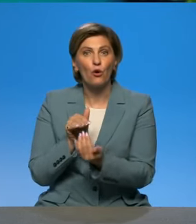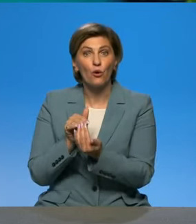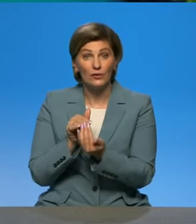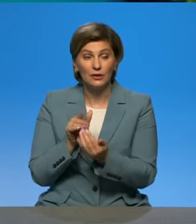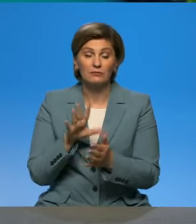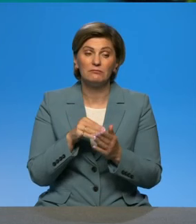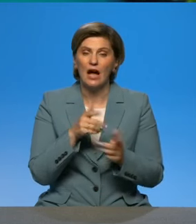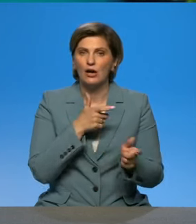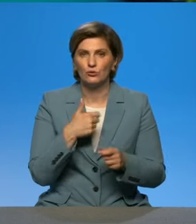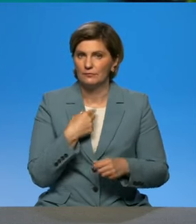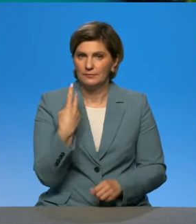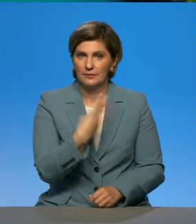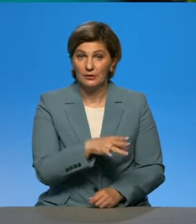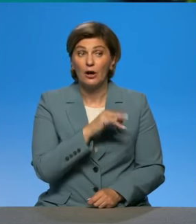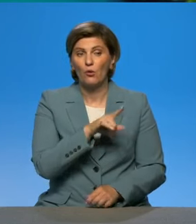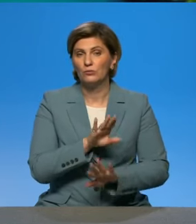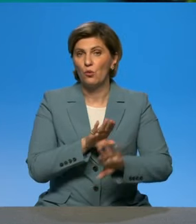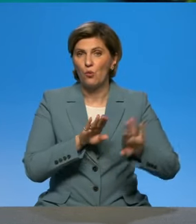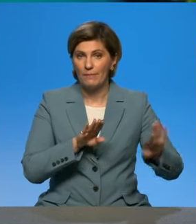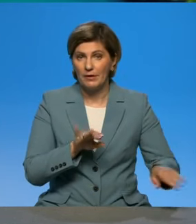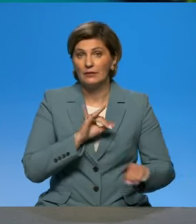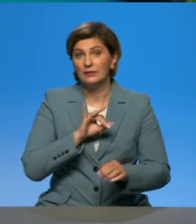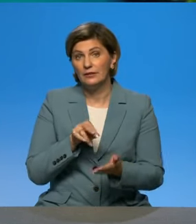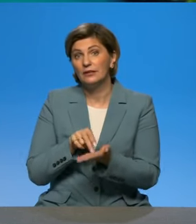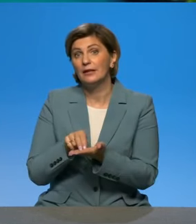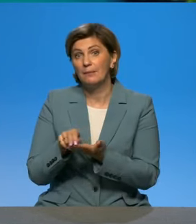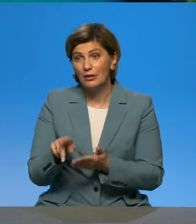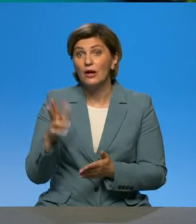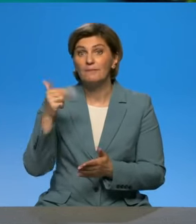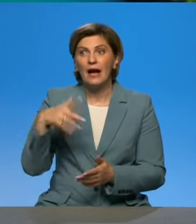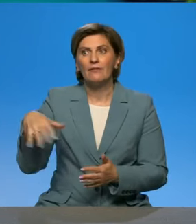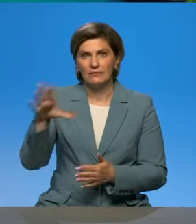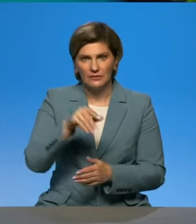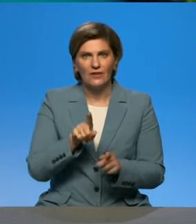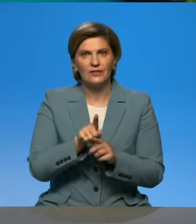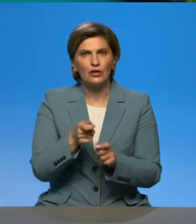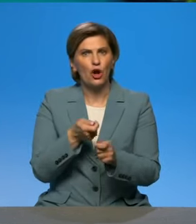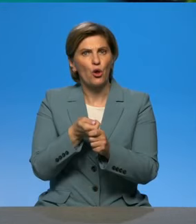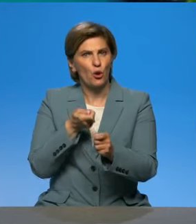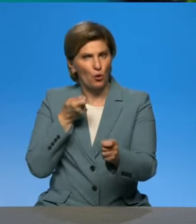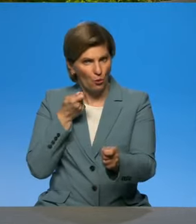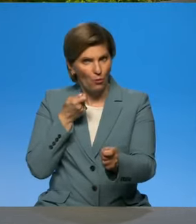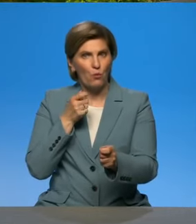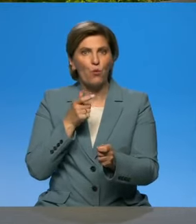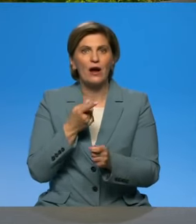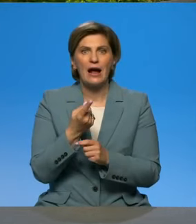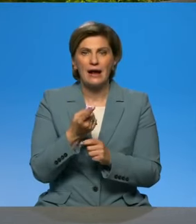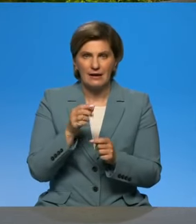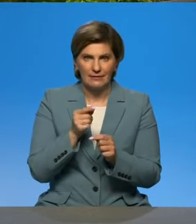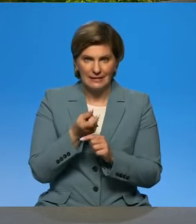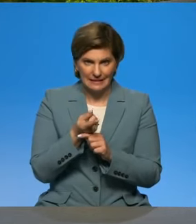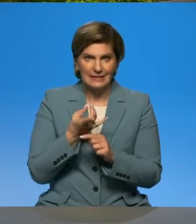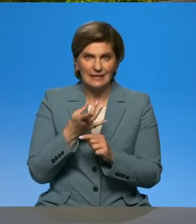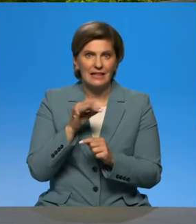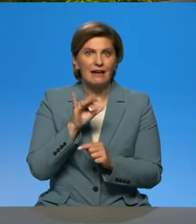Он его отложил и вошел в деревню. В него действительно направили и лук, и стрелы, и далее. И он вместо этого, знаете, что сделал?